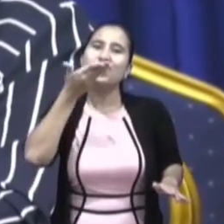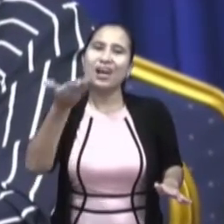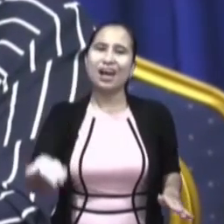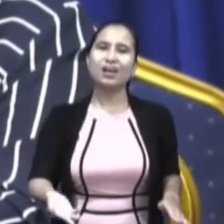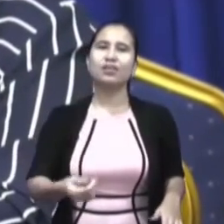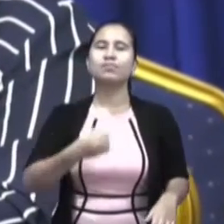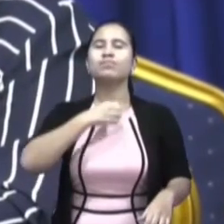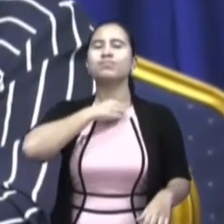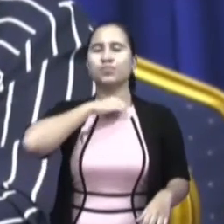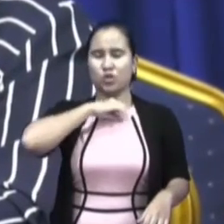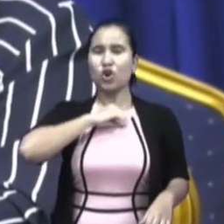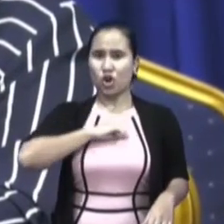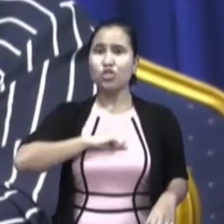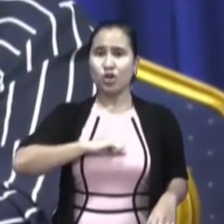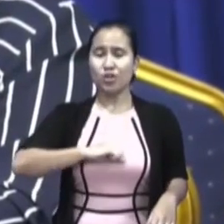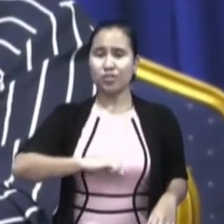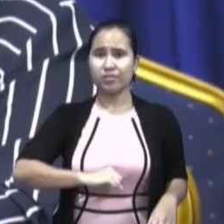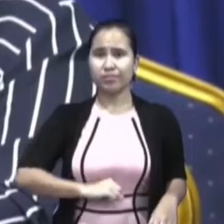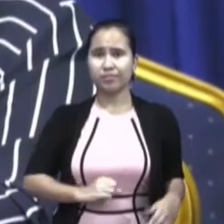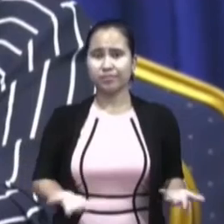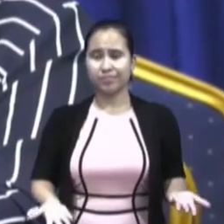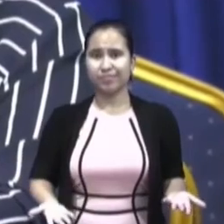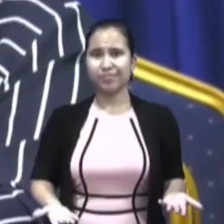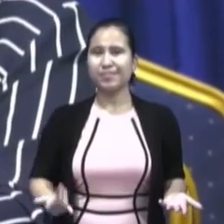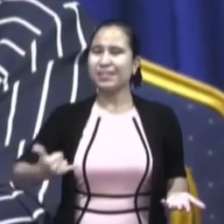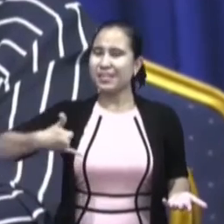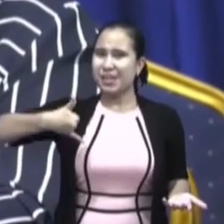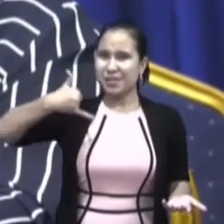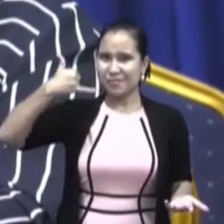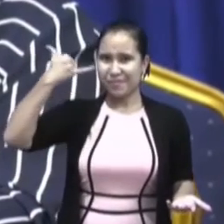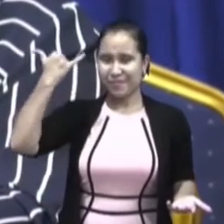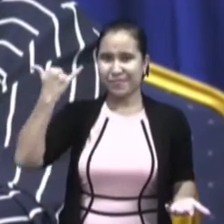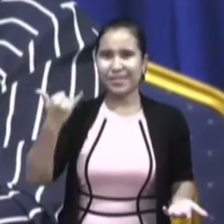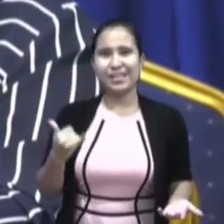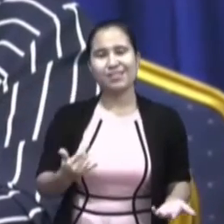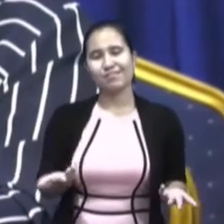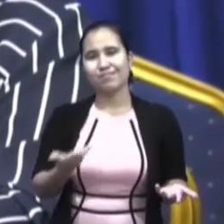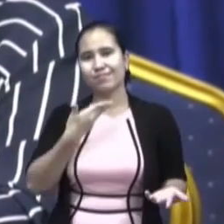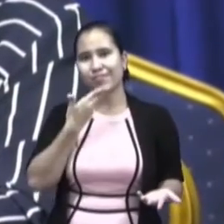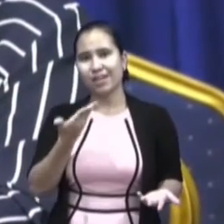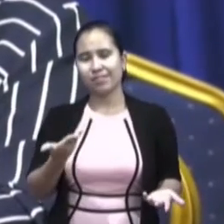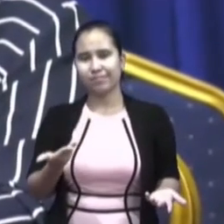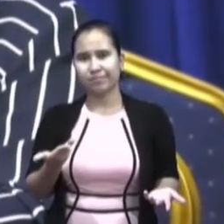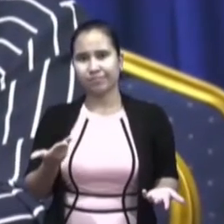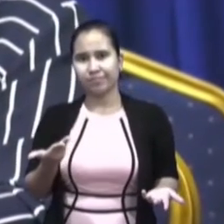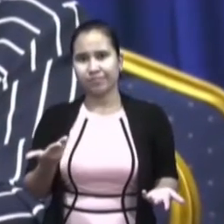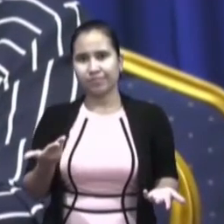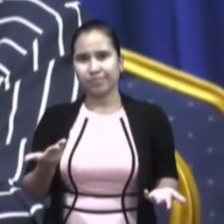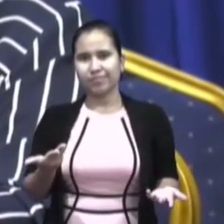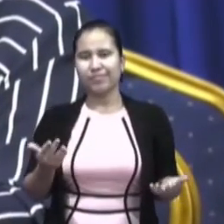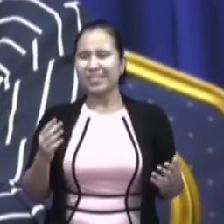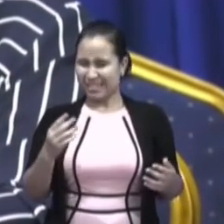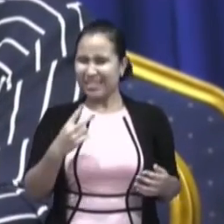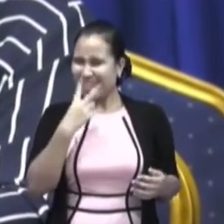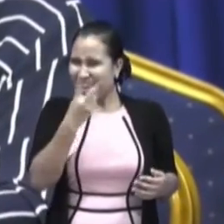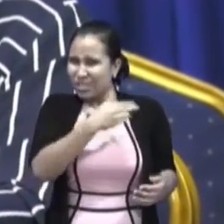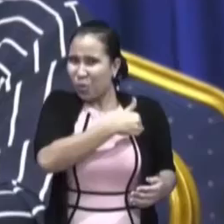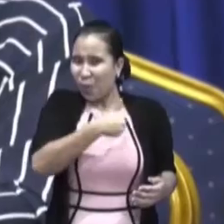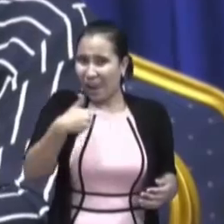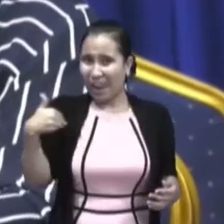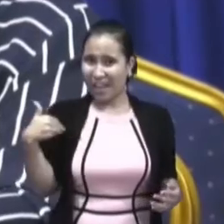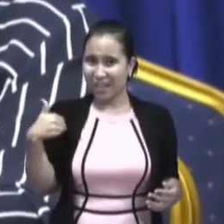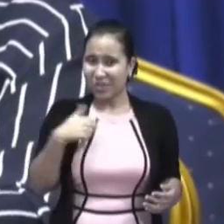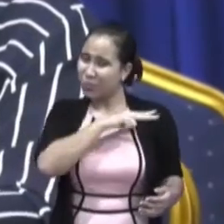niet doen, omdat het een heleboel vraagt. Net zoals wij hier in Suriname, het lijkt zo lang, ook